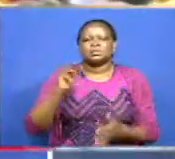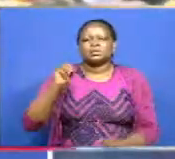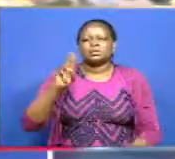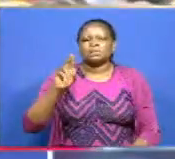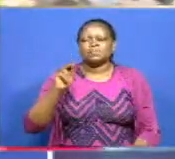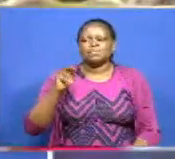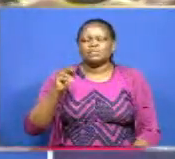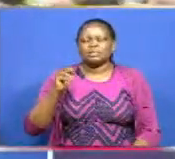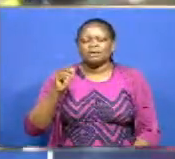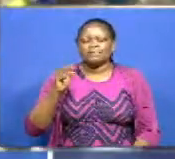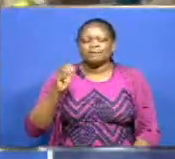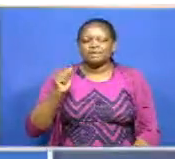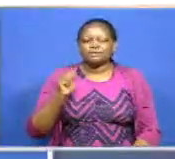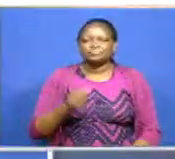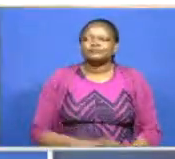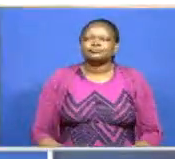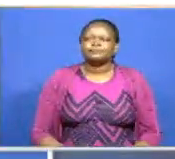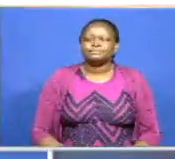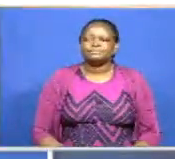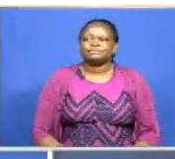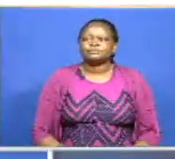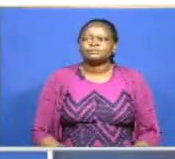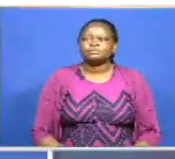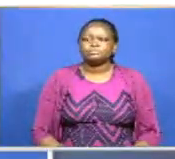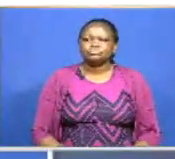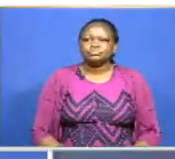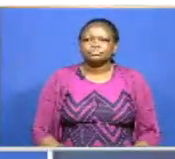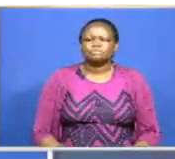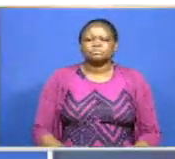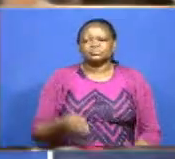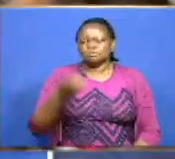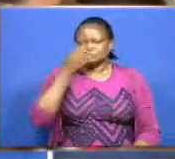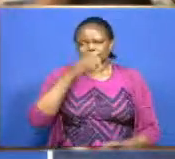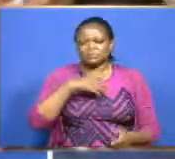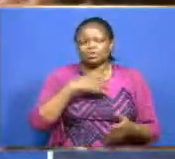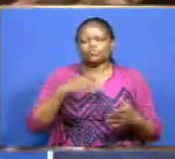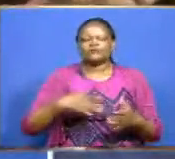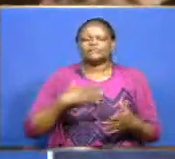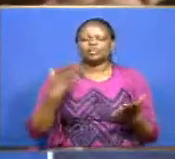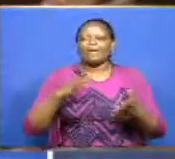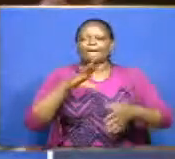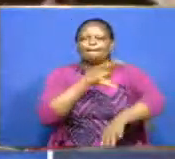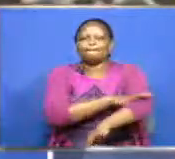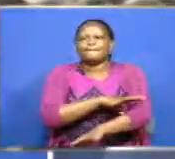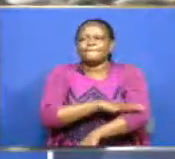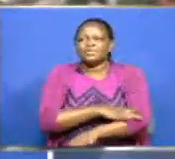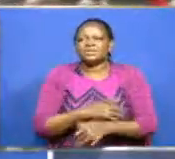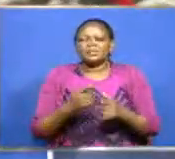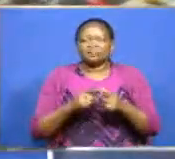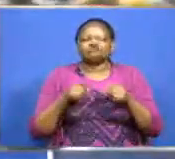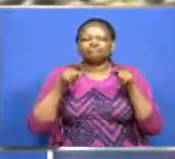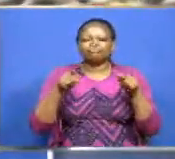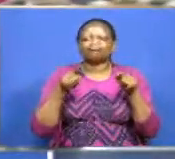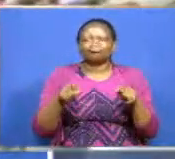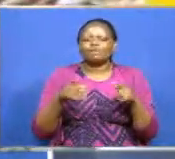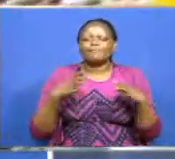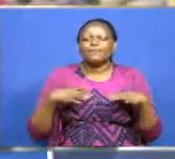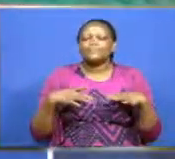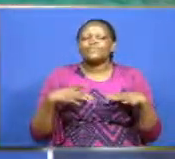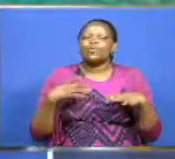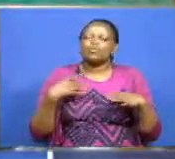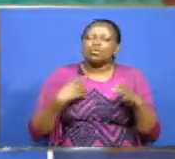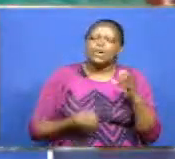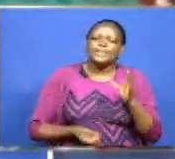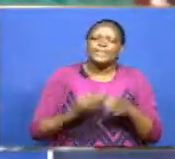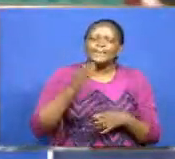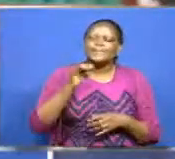Naibu Rais William Ruto alikuwa katika kaunti ya Bomet na hapa kwa mara nyingine akawasuta wakereketo wa BBI